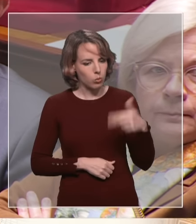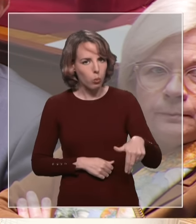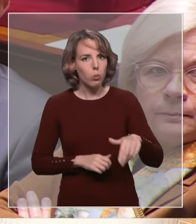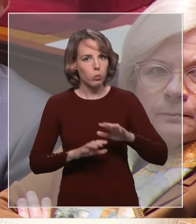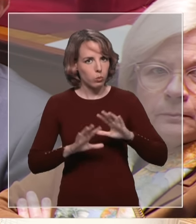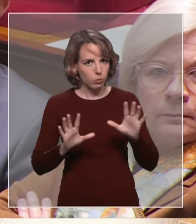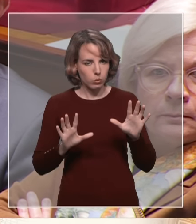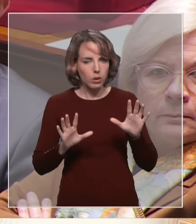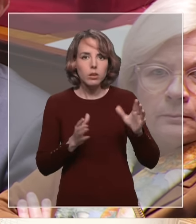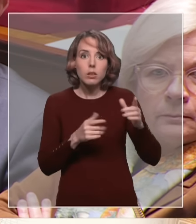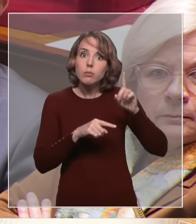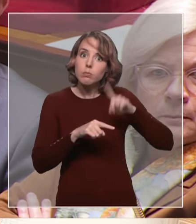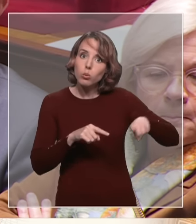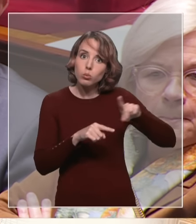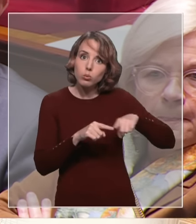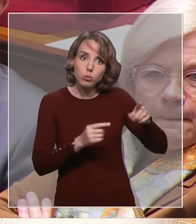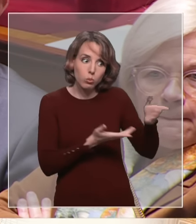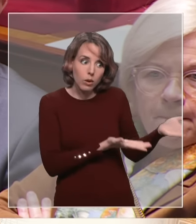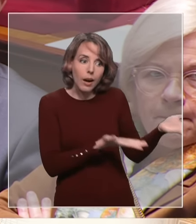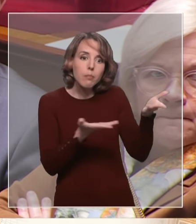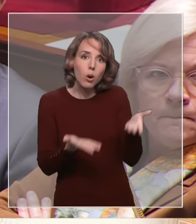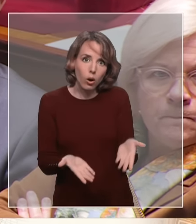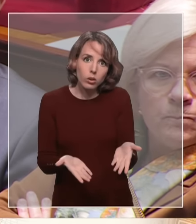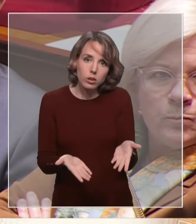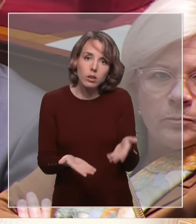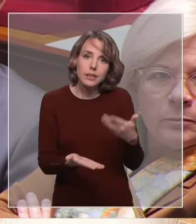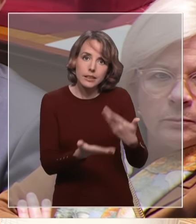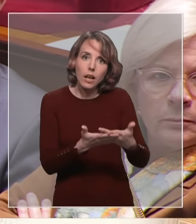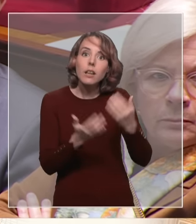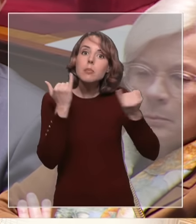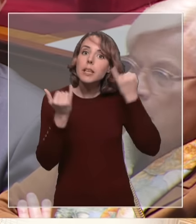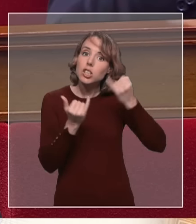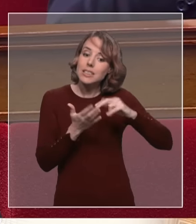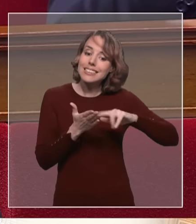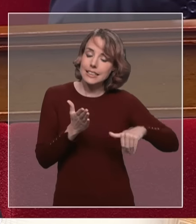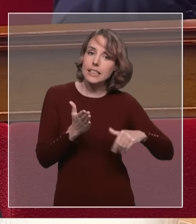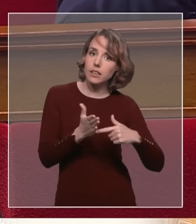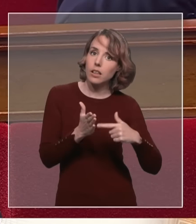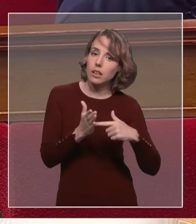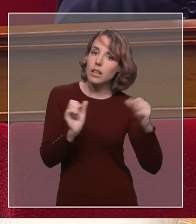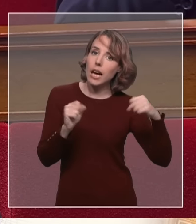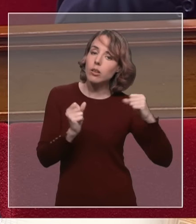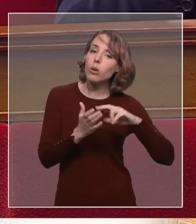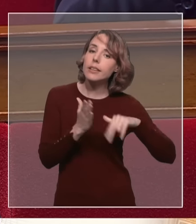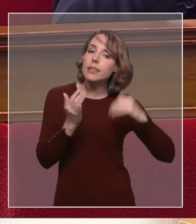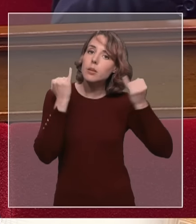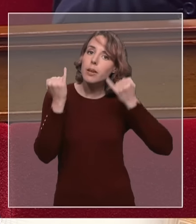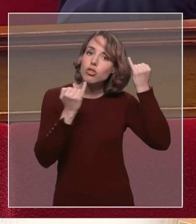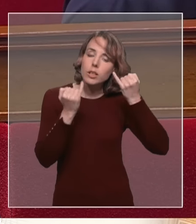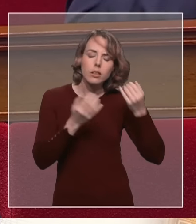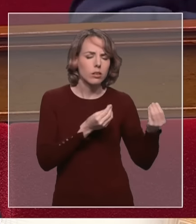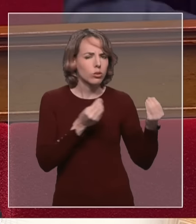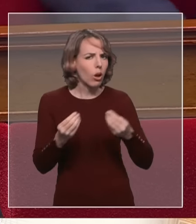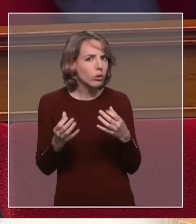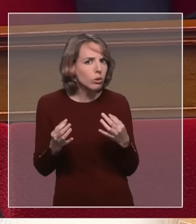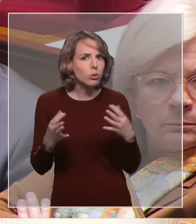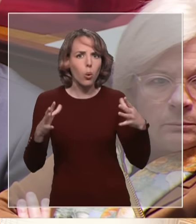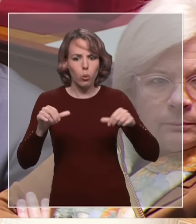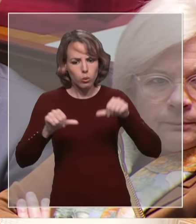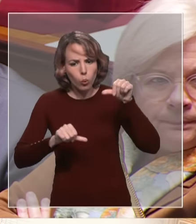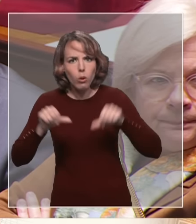productions que nous apporterait le Mercosur s'il était signé viendraient concurrencer frontalement nos